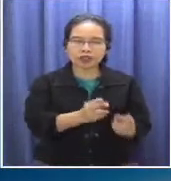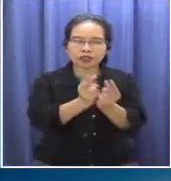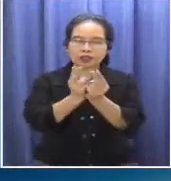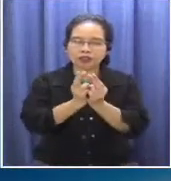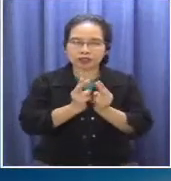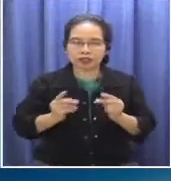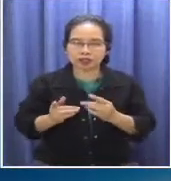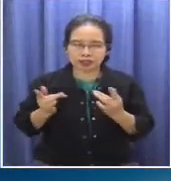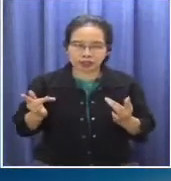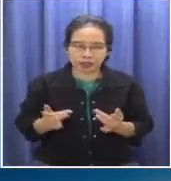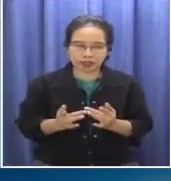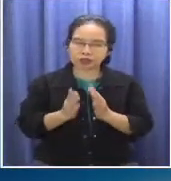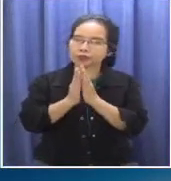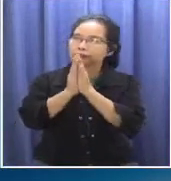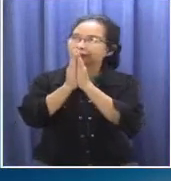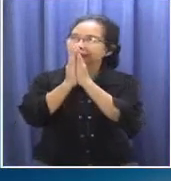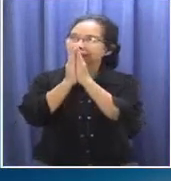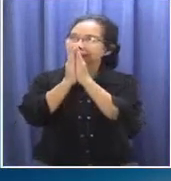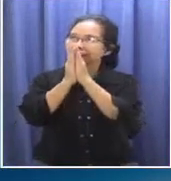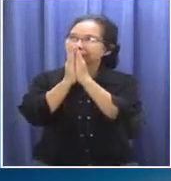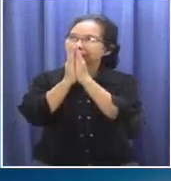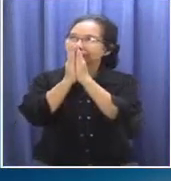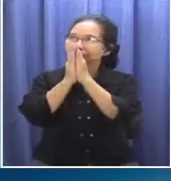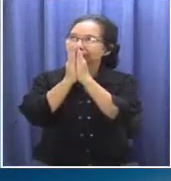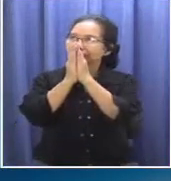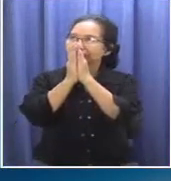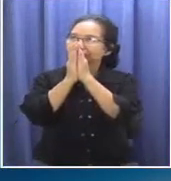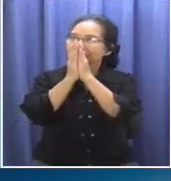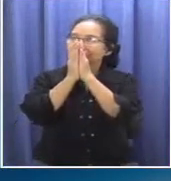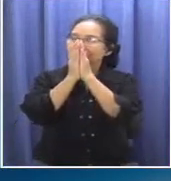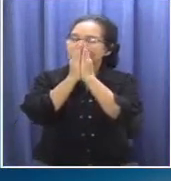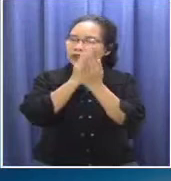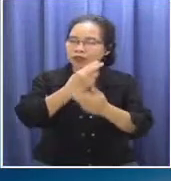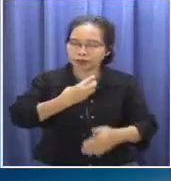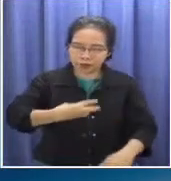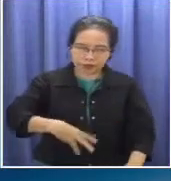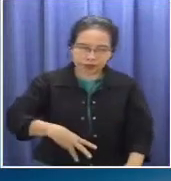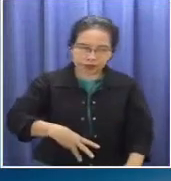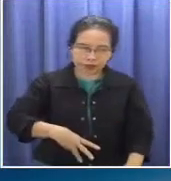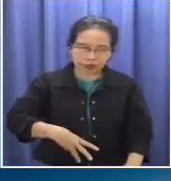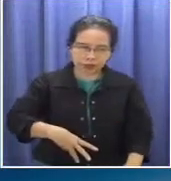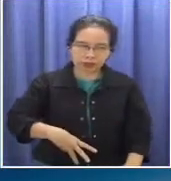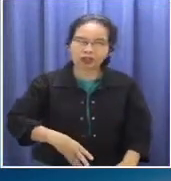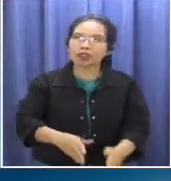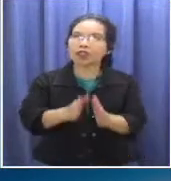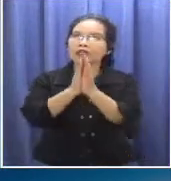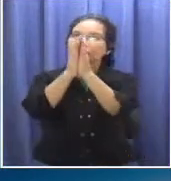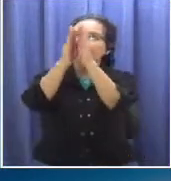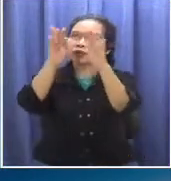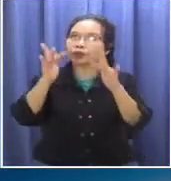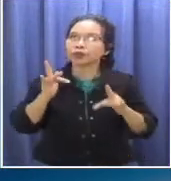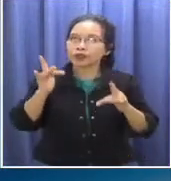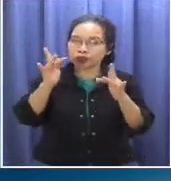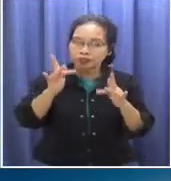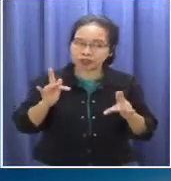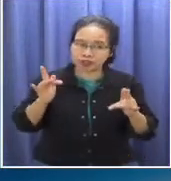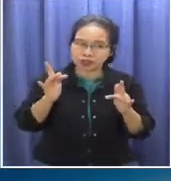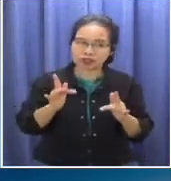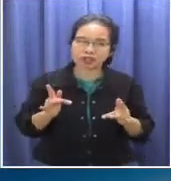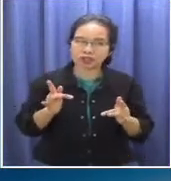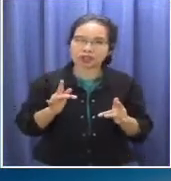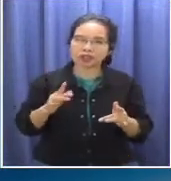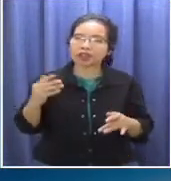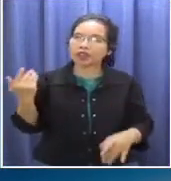puso sa pagtawag at paghiling, paghingi ng awa